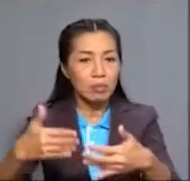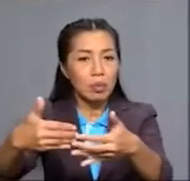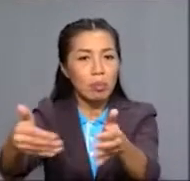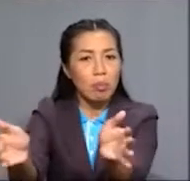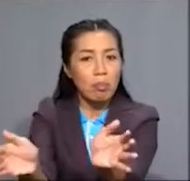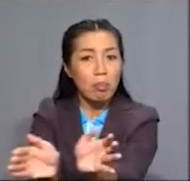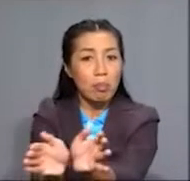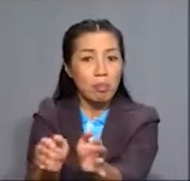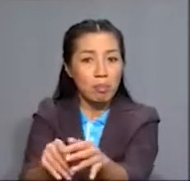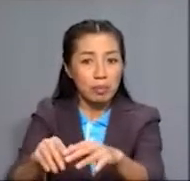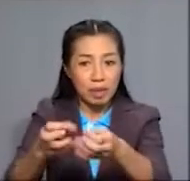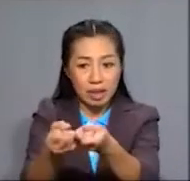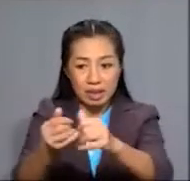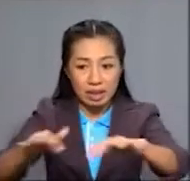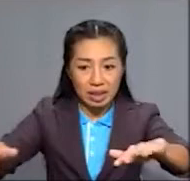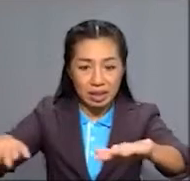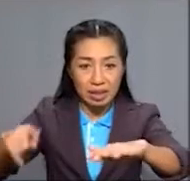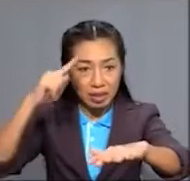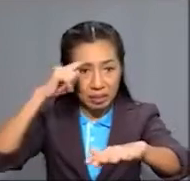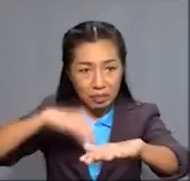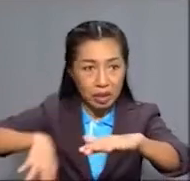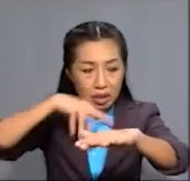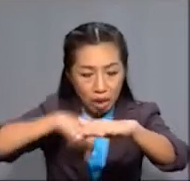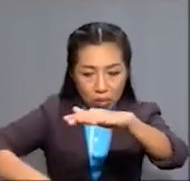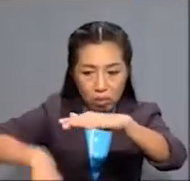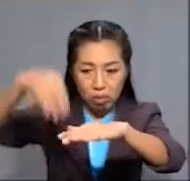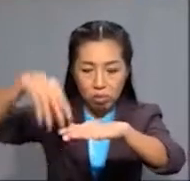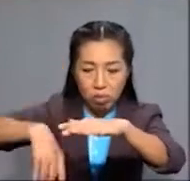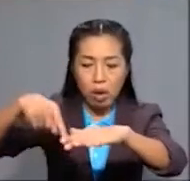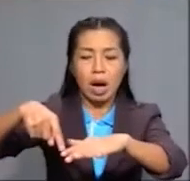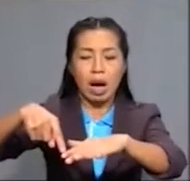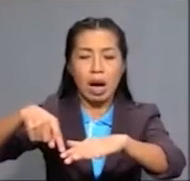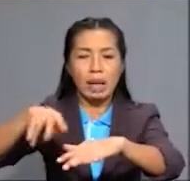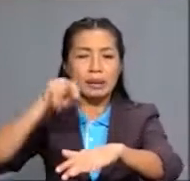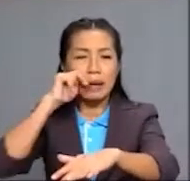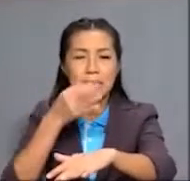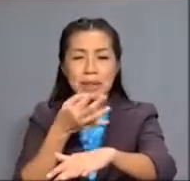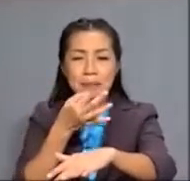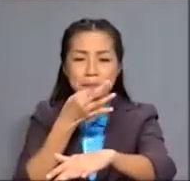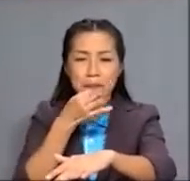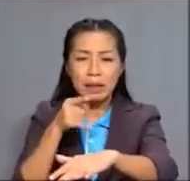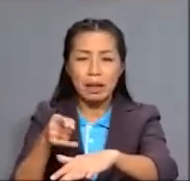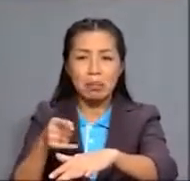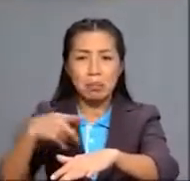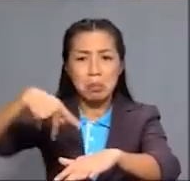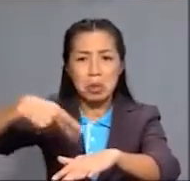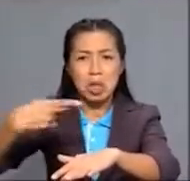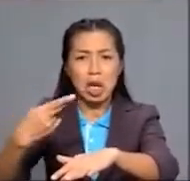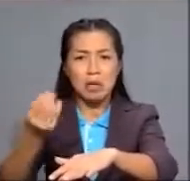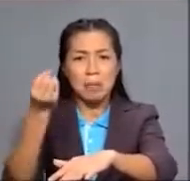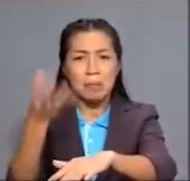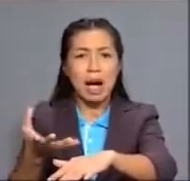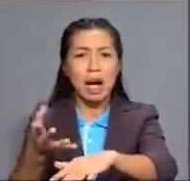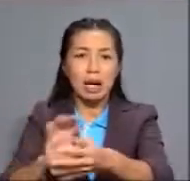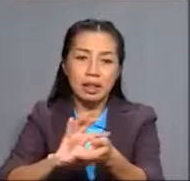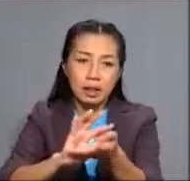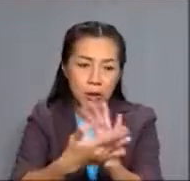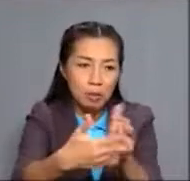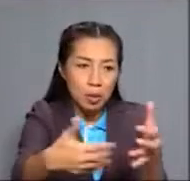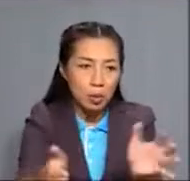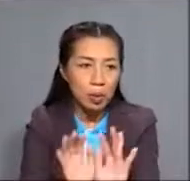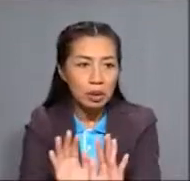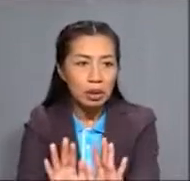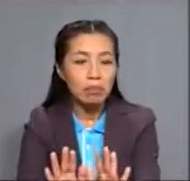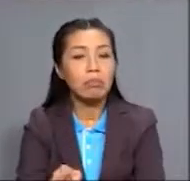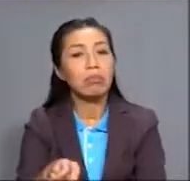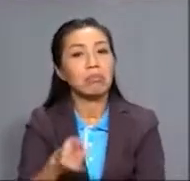า ทำไมฮะ มันเป็นน้ำกร่อยนิดหน่อยครับค่า pH เขาค่อนข้างสูง คือถ้ามันเป็นน้ำกร่อยนี้เร